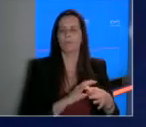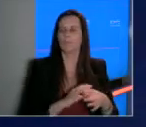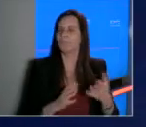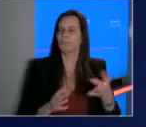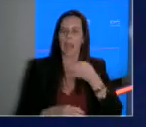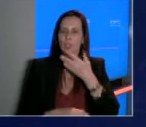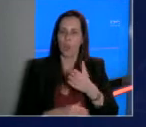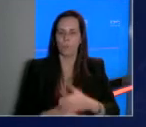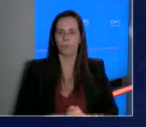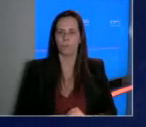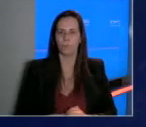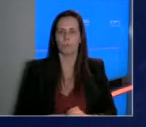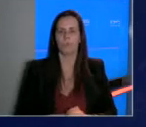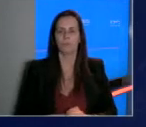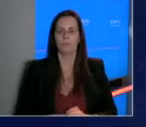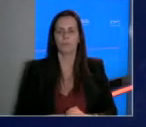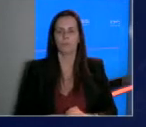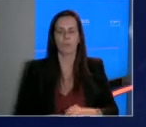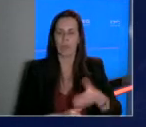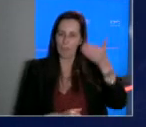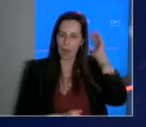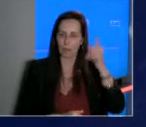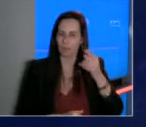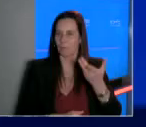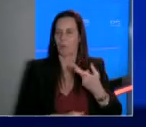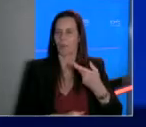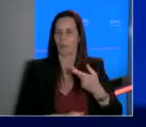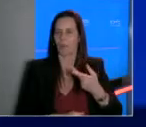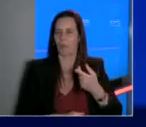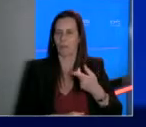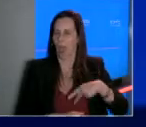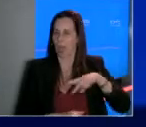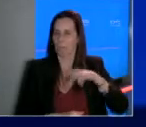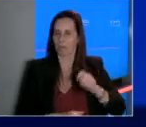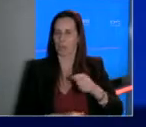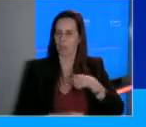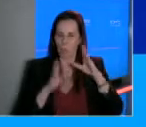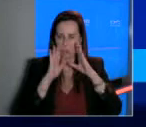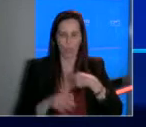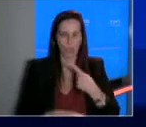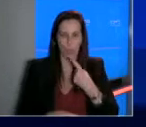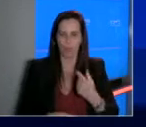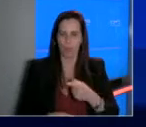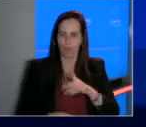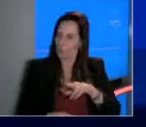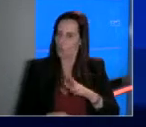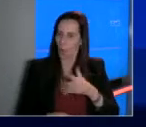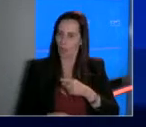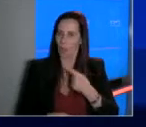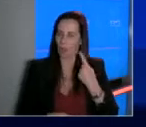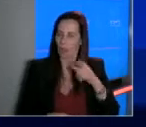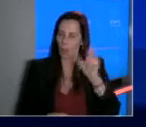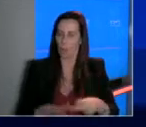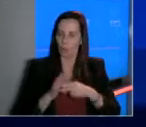שלך מהנאום. הגענו לימים שבהם יאיר לפיד הוא המבוגר האחראי בכנסת. אני לא מאמינה שאני אומרת את זה, אבל יש מצב שהוא